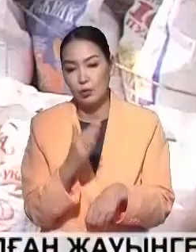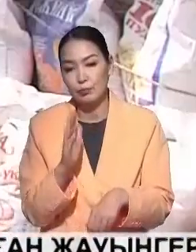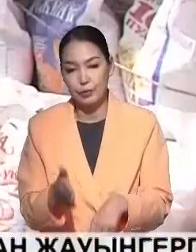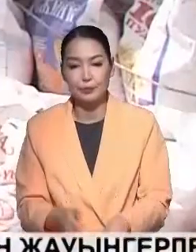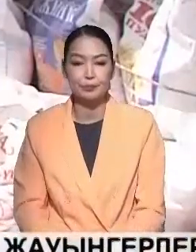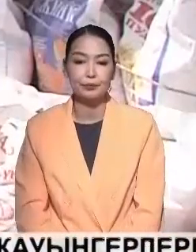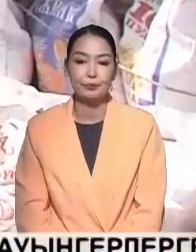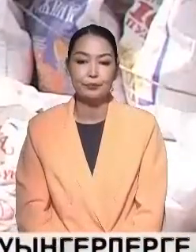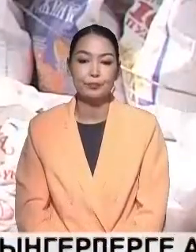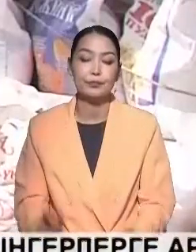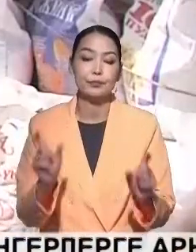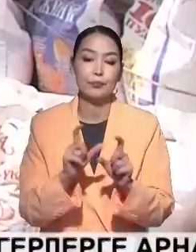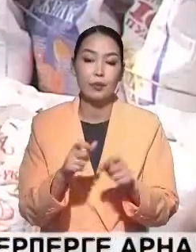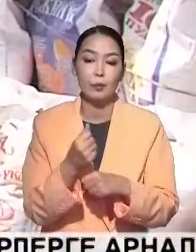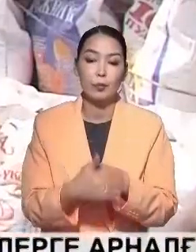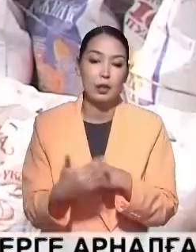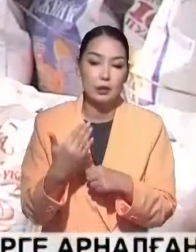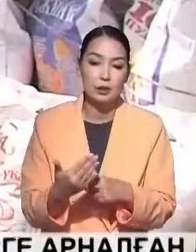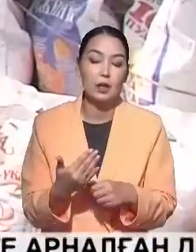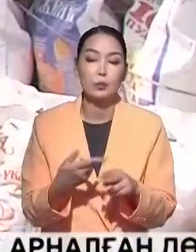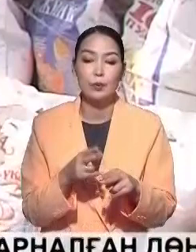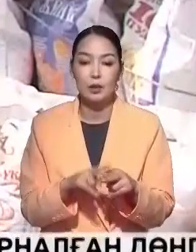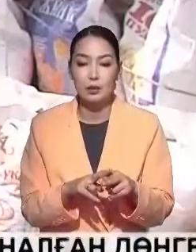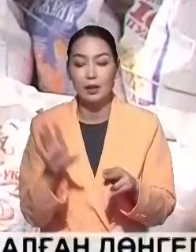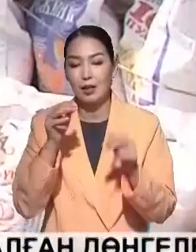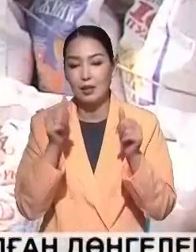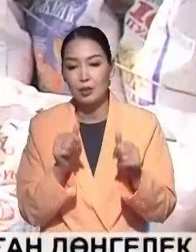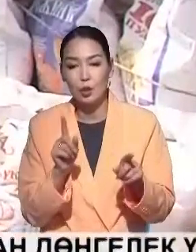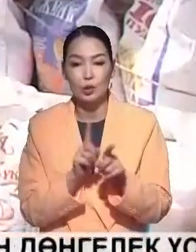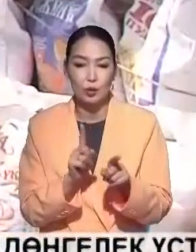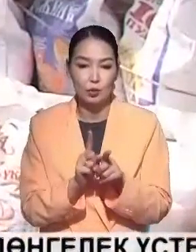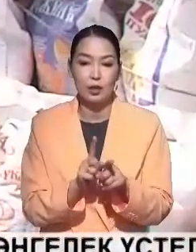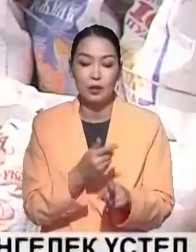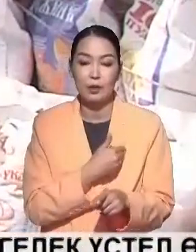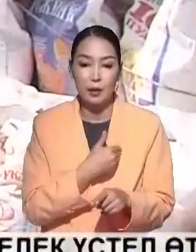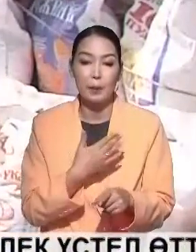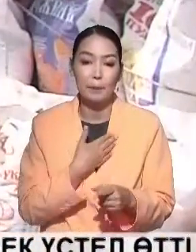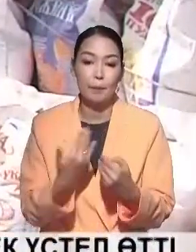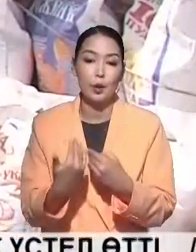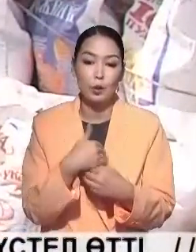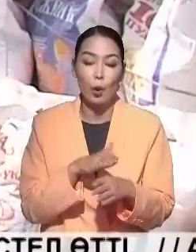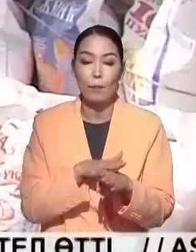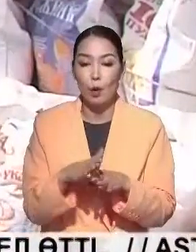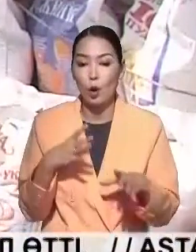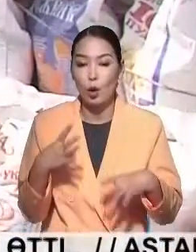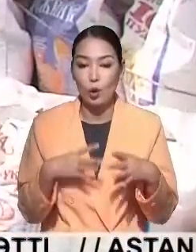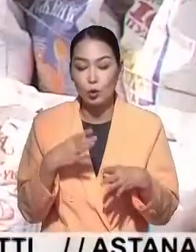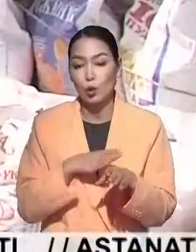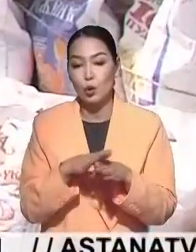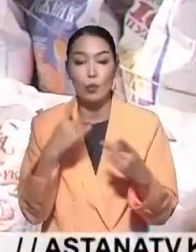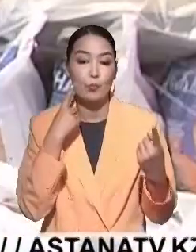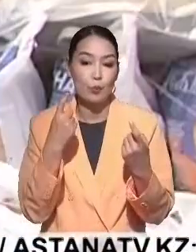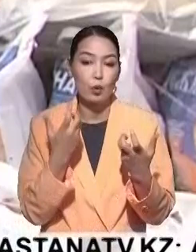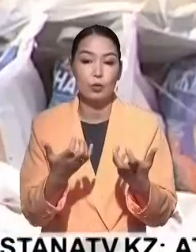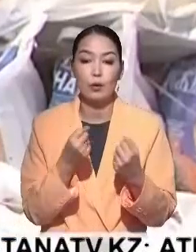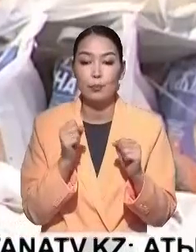болады. Сауда орталықтарына маңдайшаларды ілгісі келетін болса, бізге келіп толық консультацияны, толық ақпарат алып кете